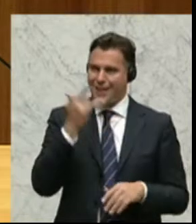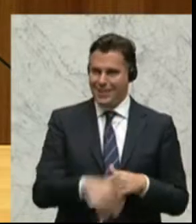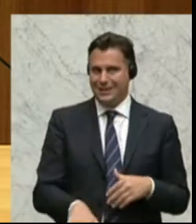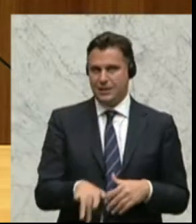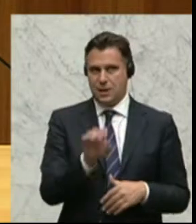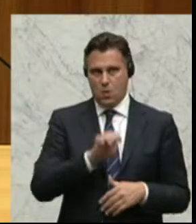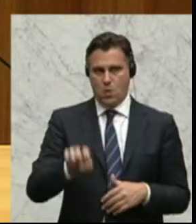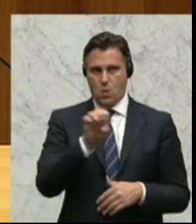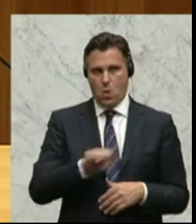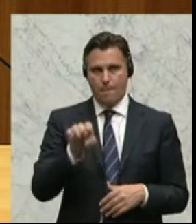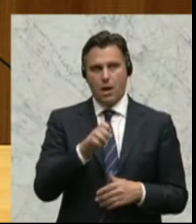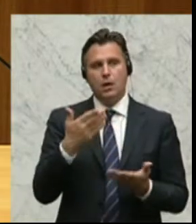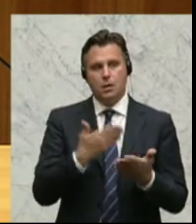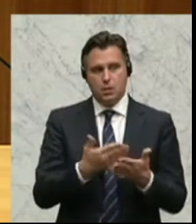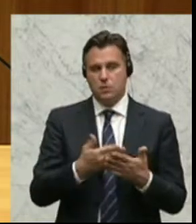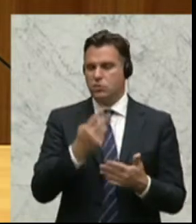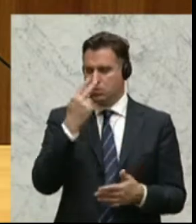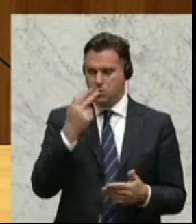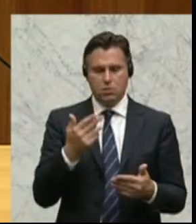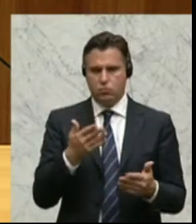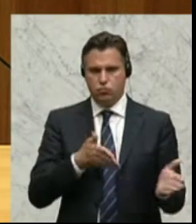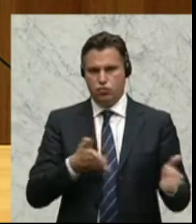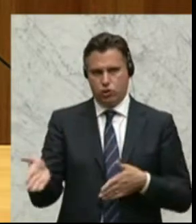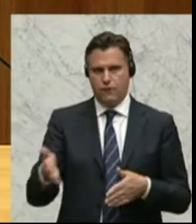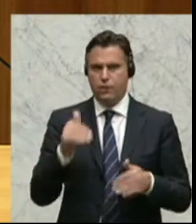genau diese Schieflage gehört beseitigt.